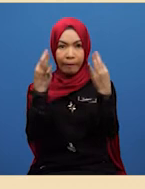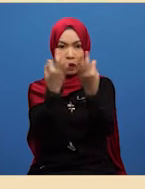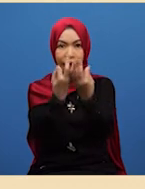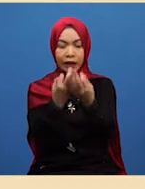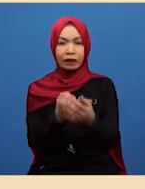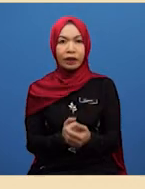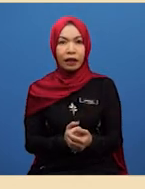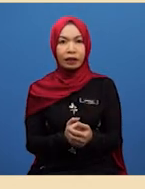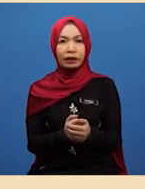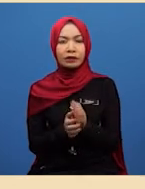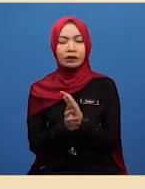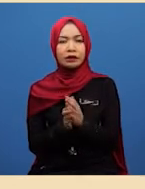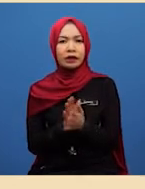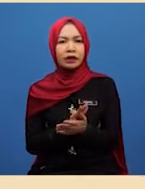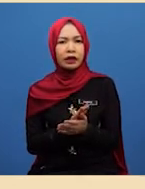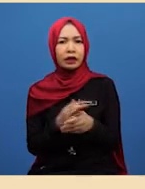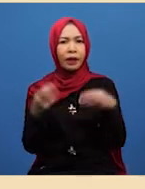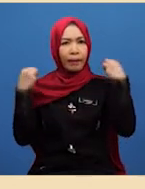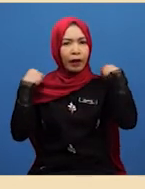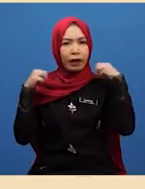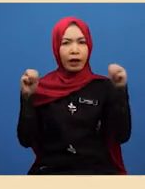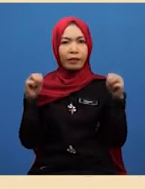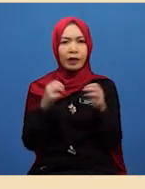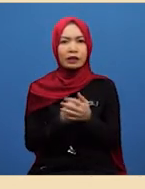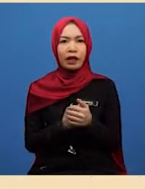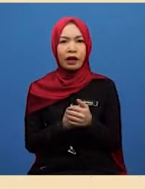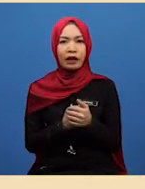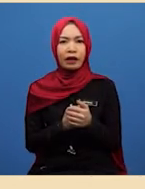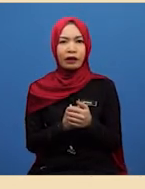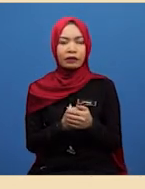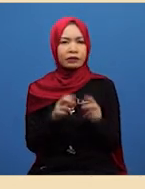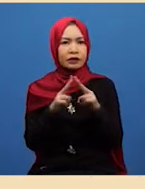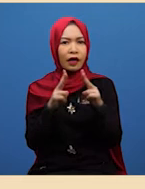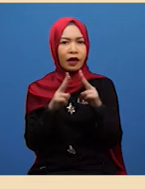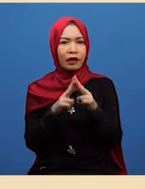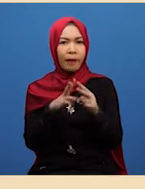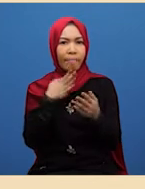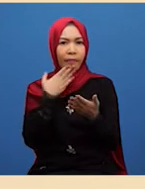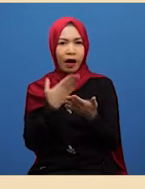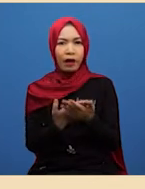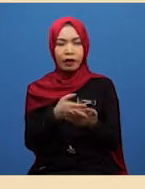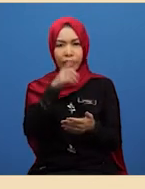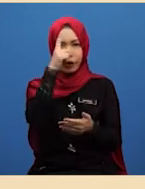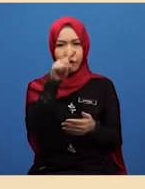dan pentadbiran. Kawasan ini juga sangat strategik kerana mampu